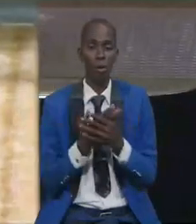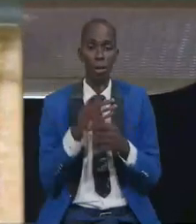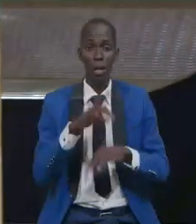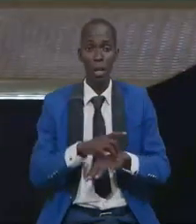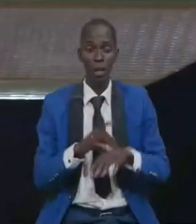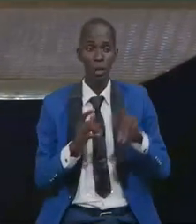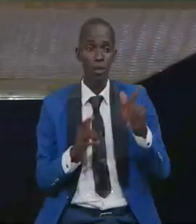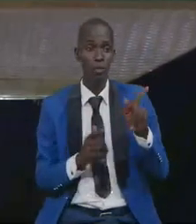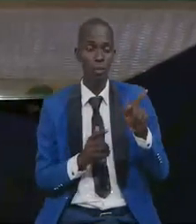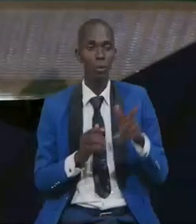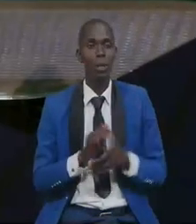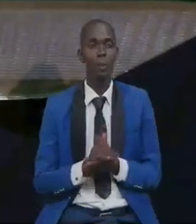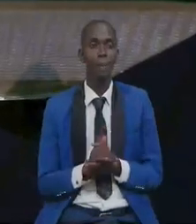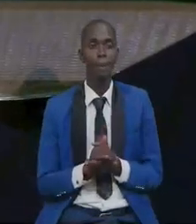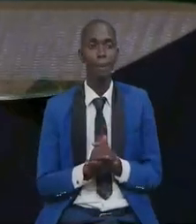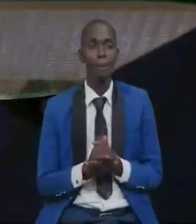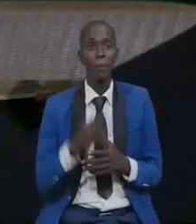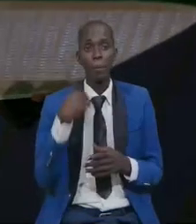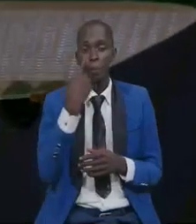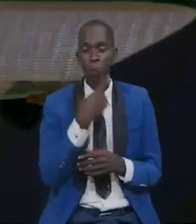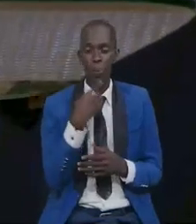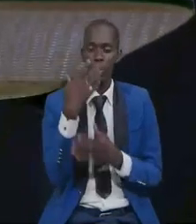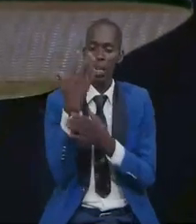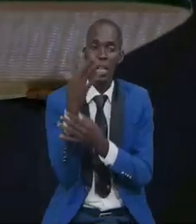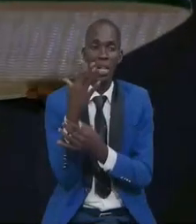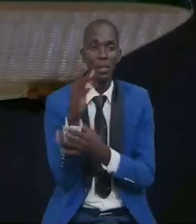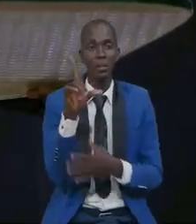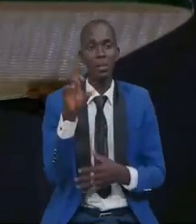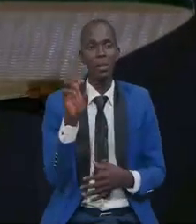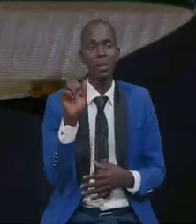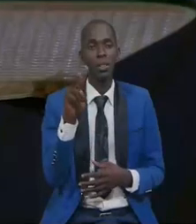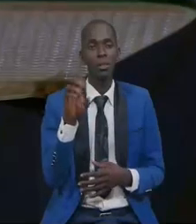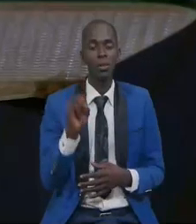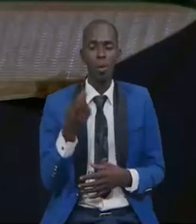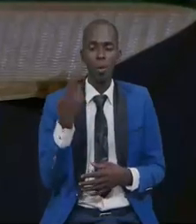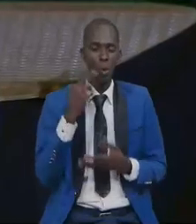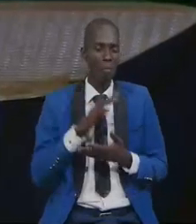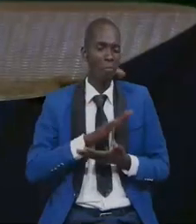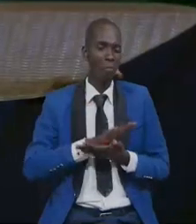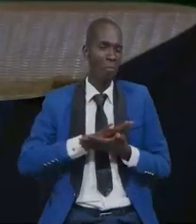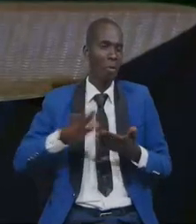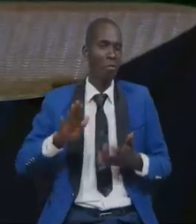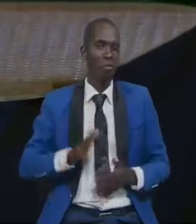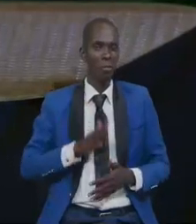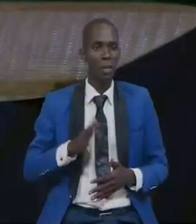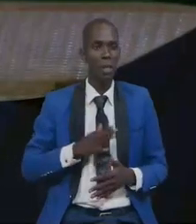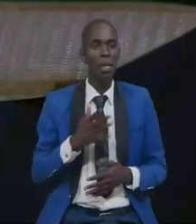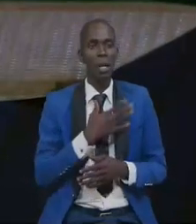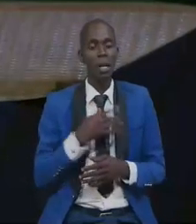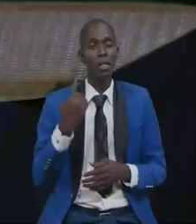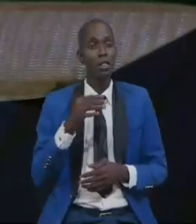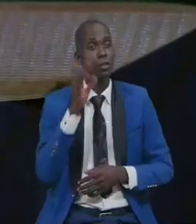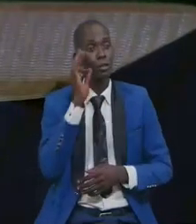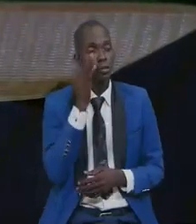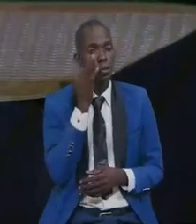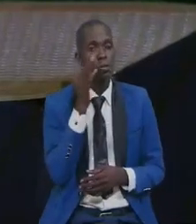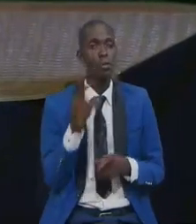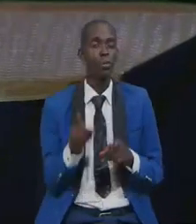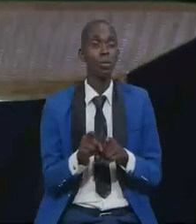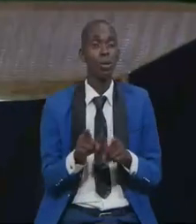21, « Cet arbre dont le feuillage était beau et les fruits abondants,